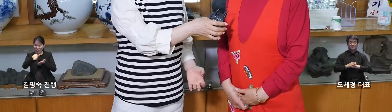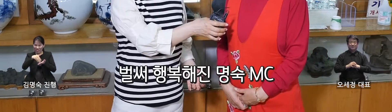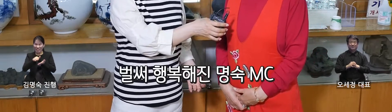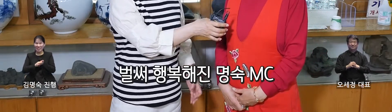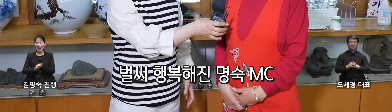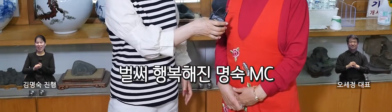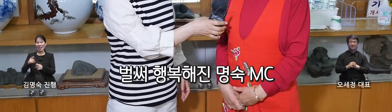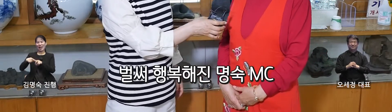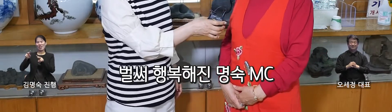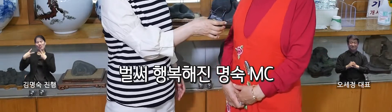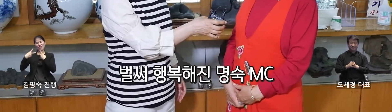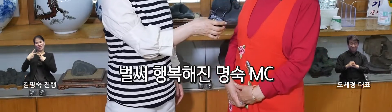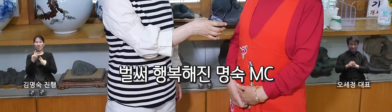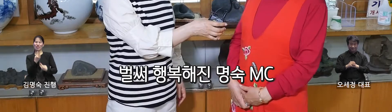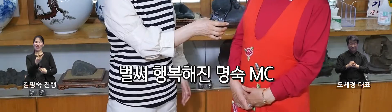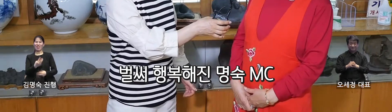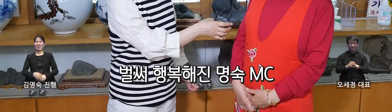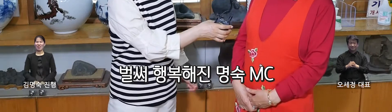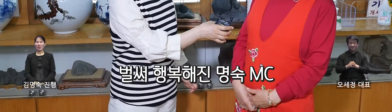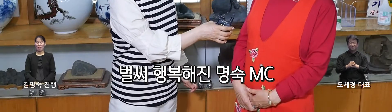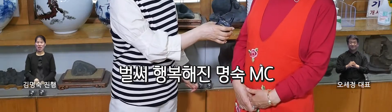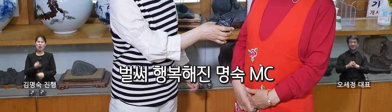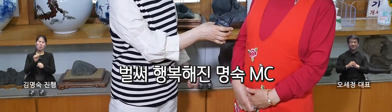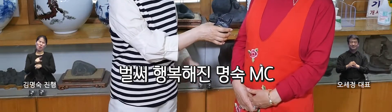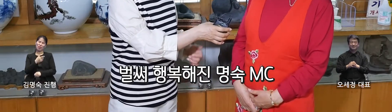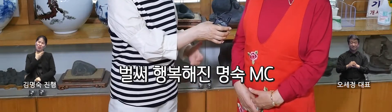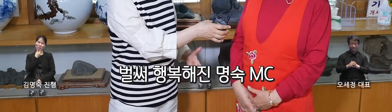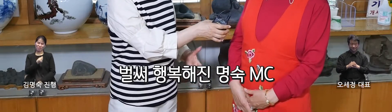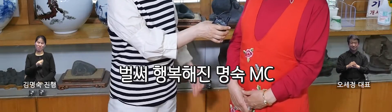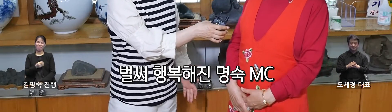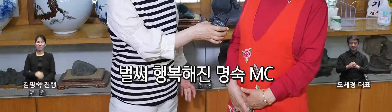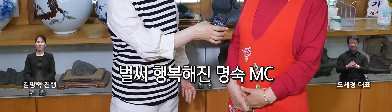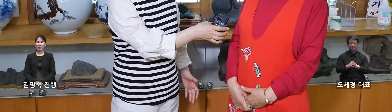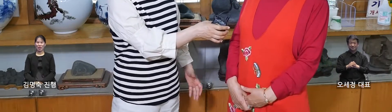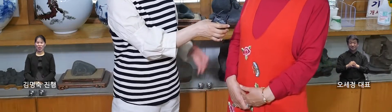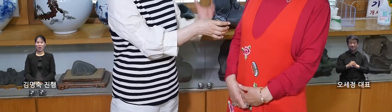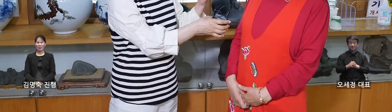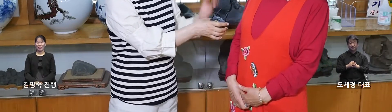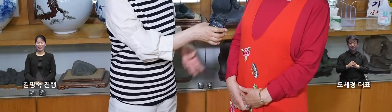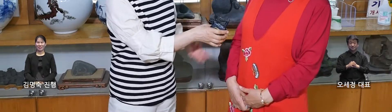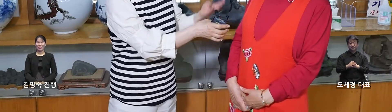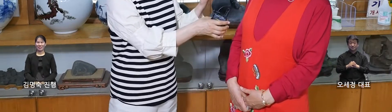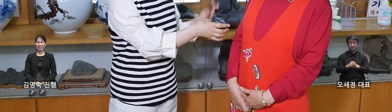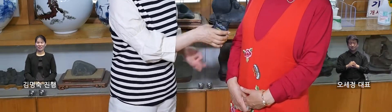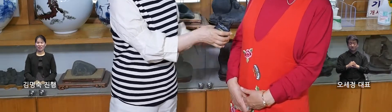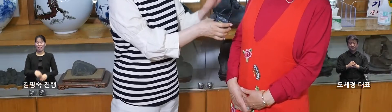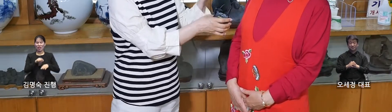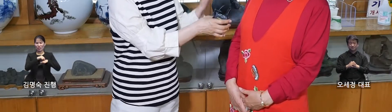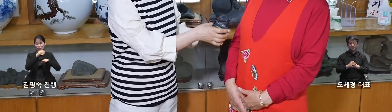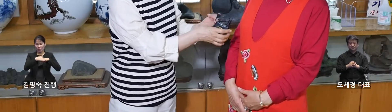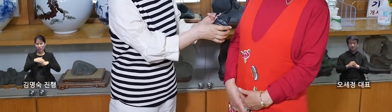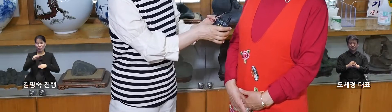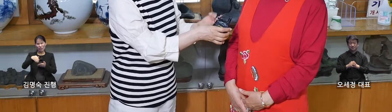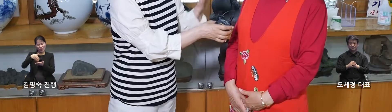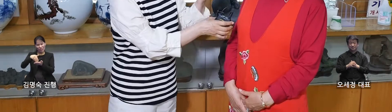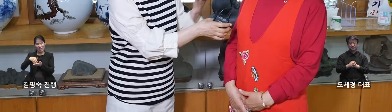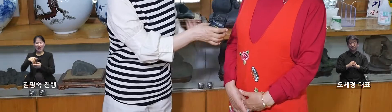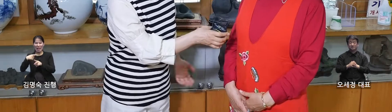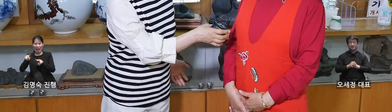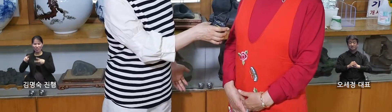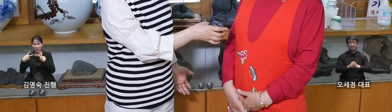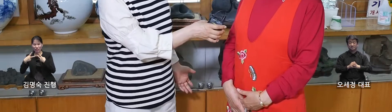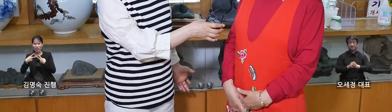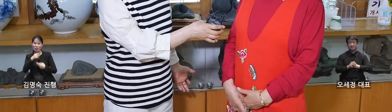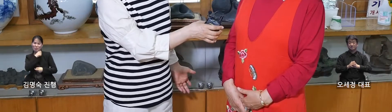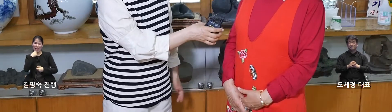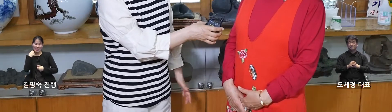와 진짜 벌써 행복해집니다. 먹기도 전에. 자, 그러면은 네. 그 수육 두루치기 칼국수 그